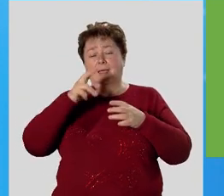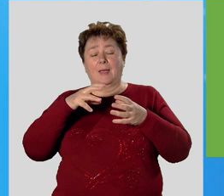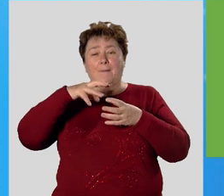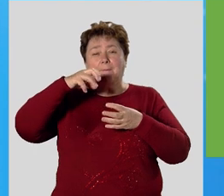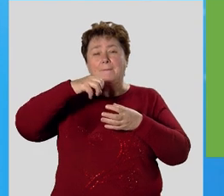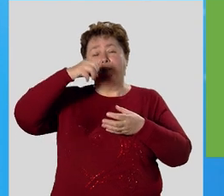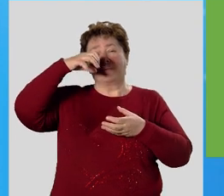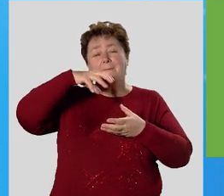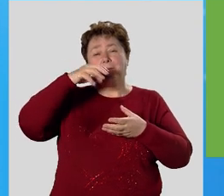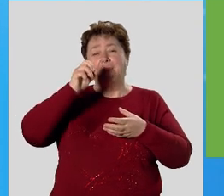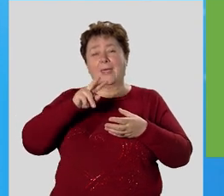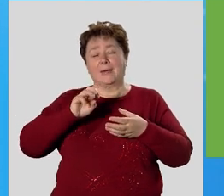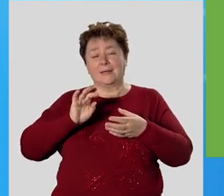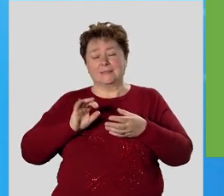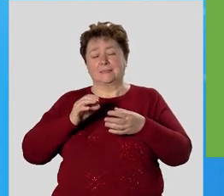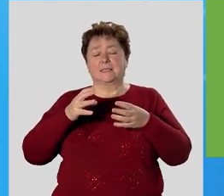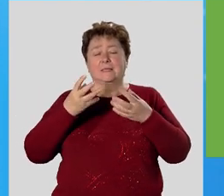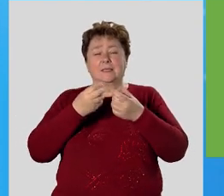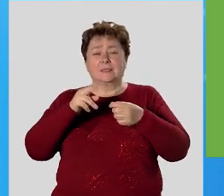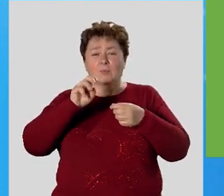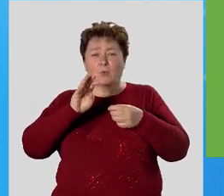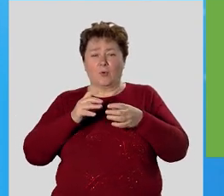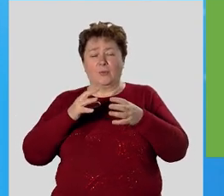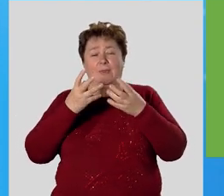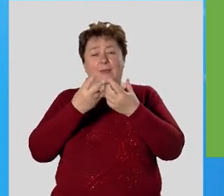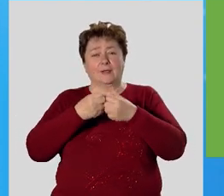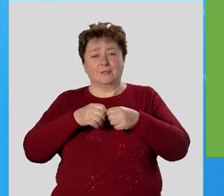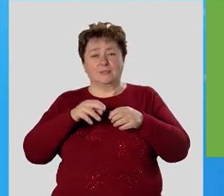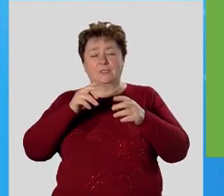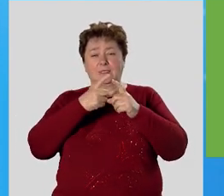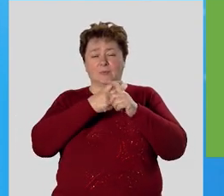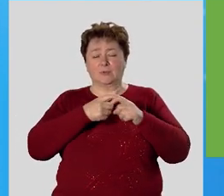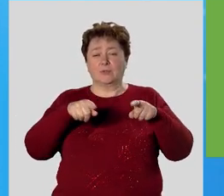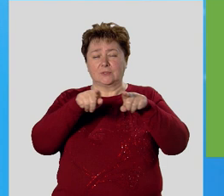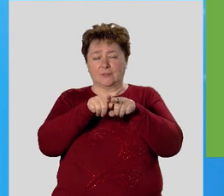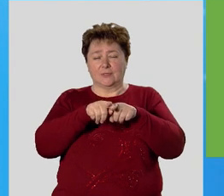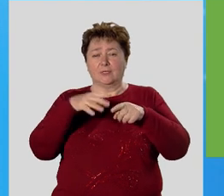перец, диплоидное число хромосом одинаково и равно